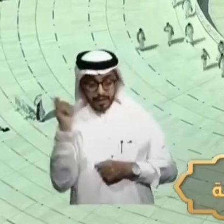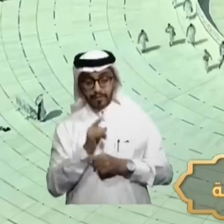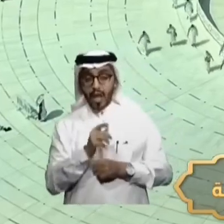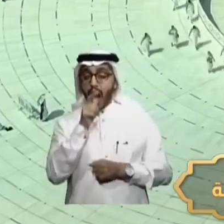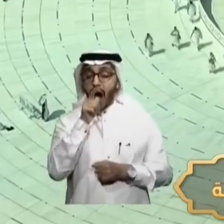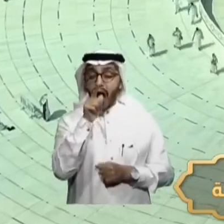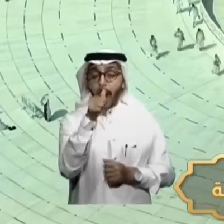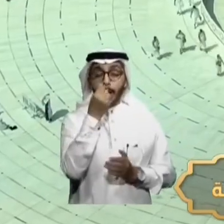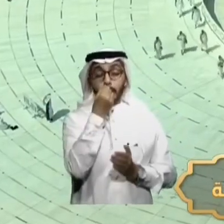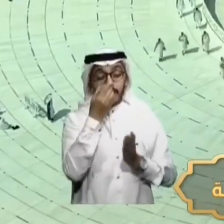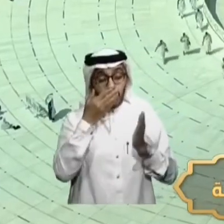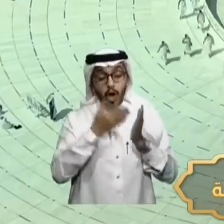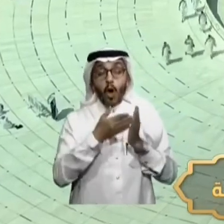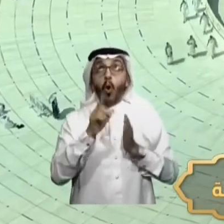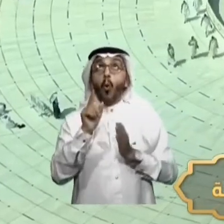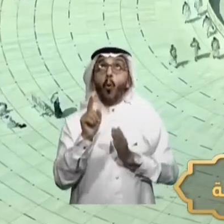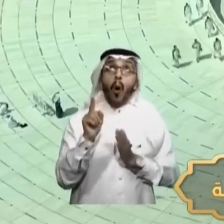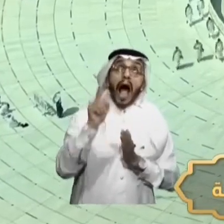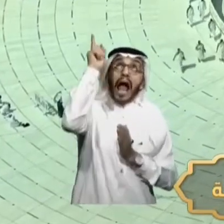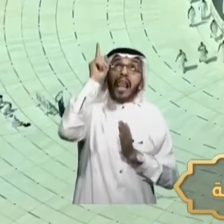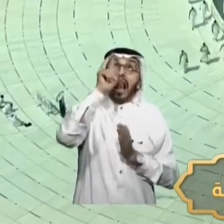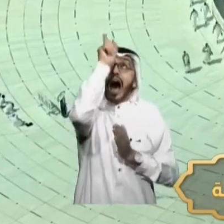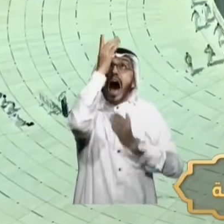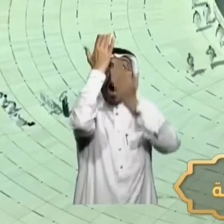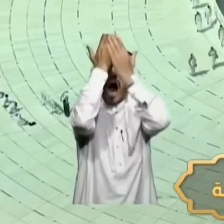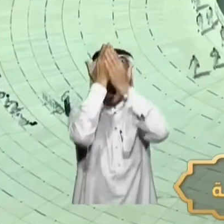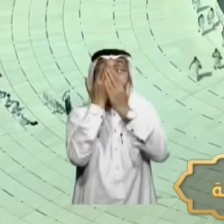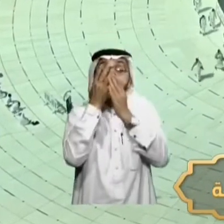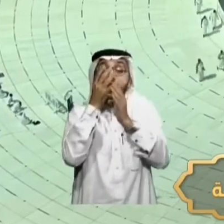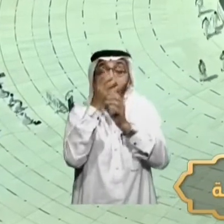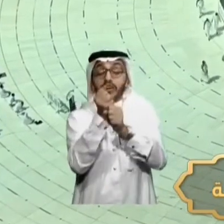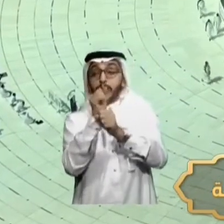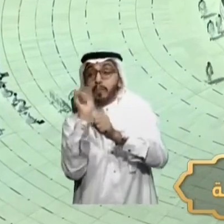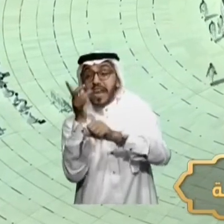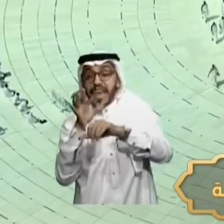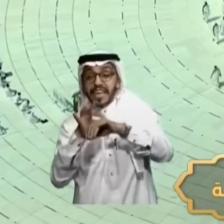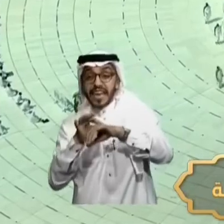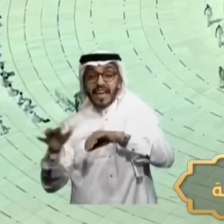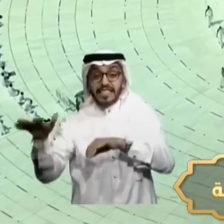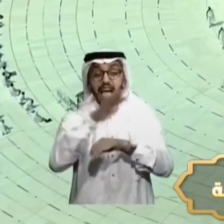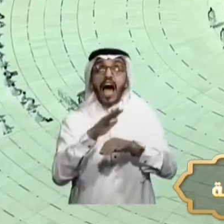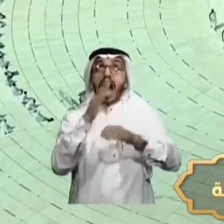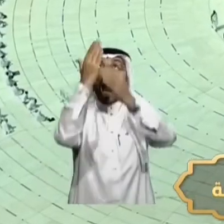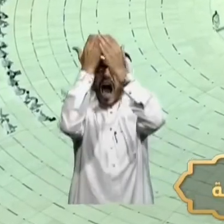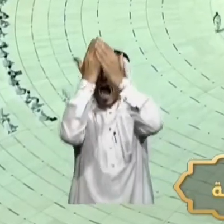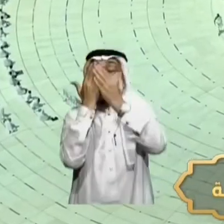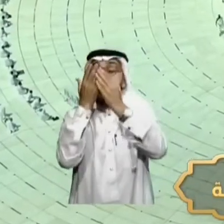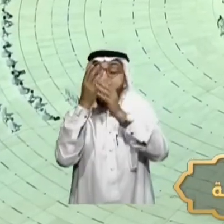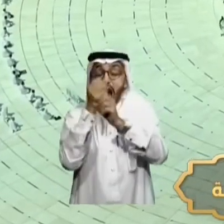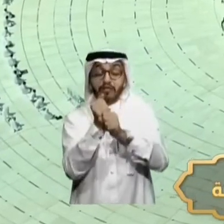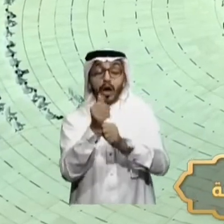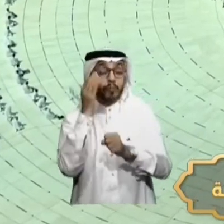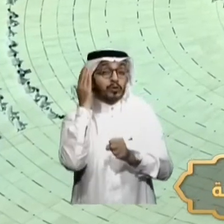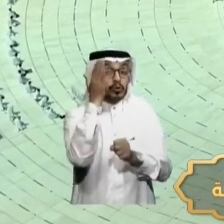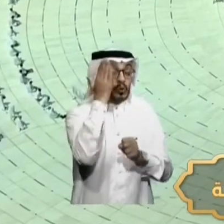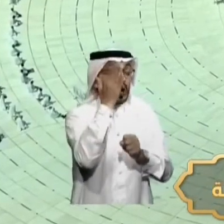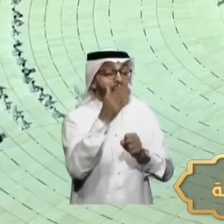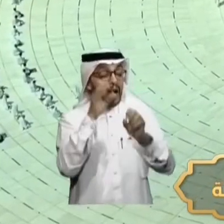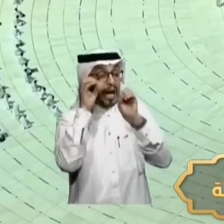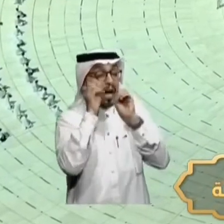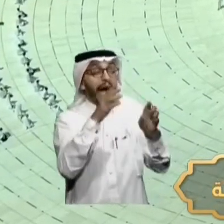قال تعالى: والله يعصمك من الناس، يكفيك عن كل مدح